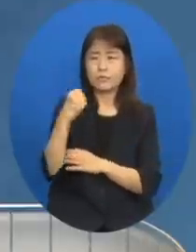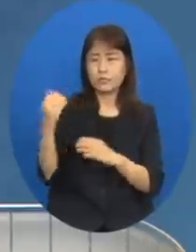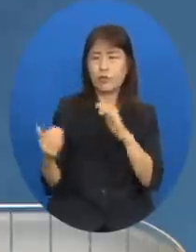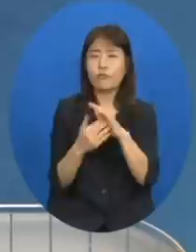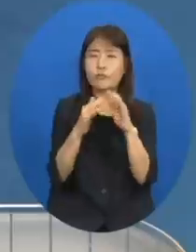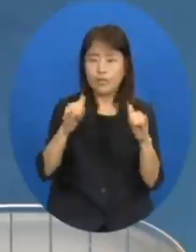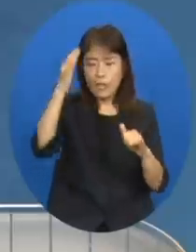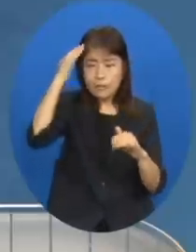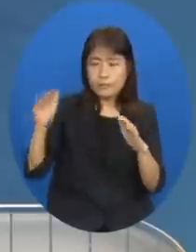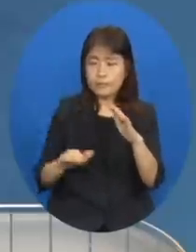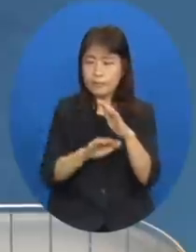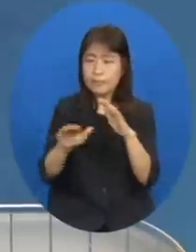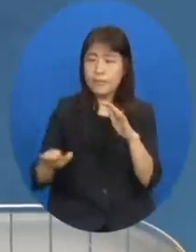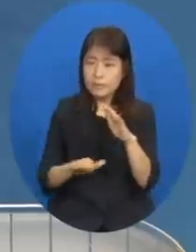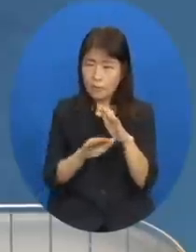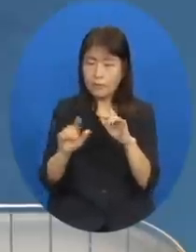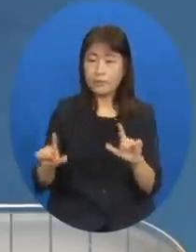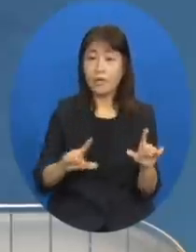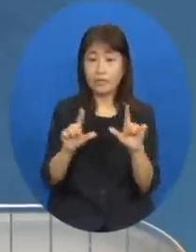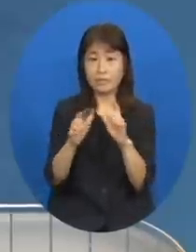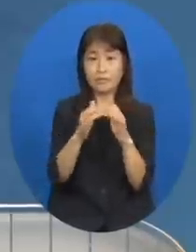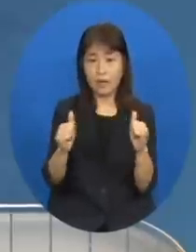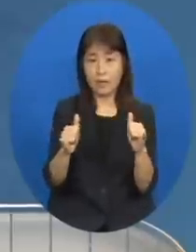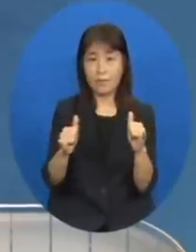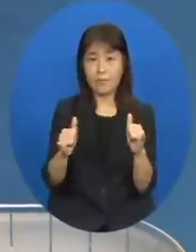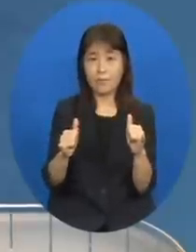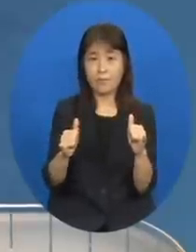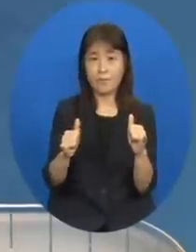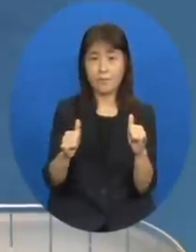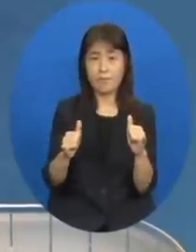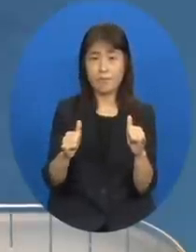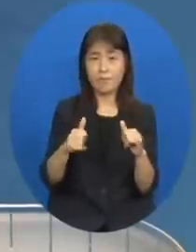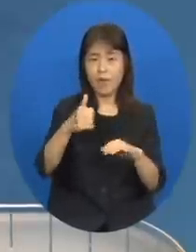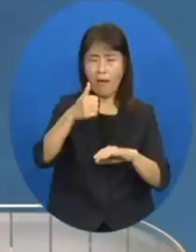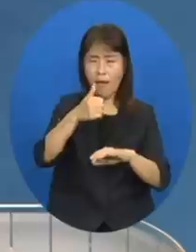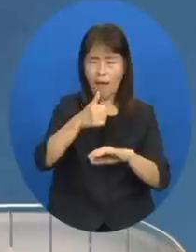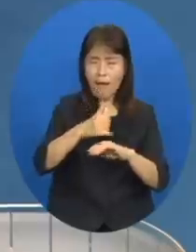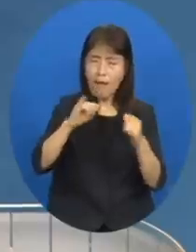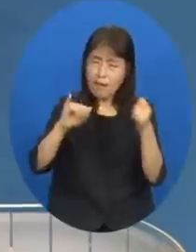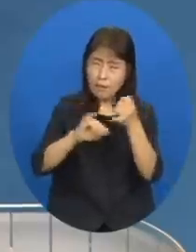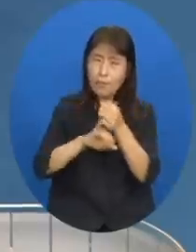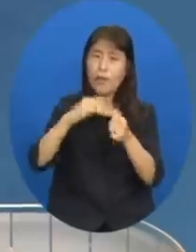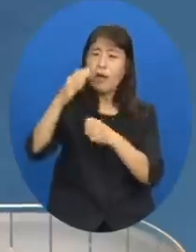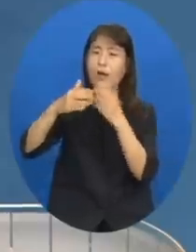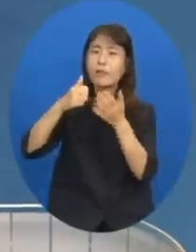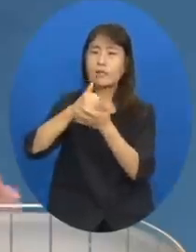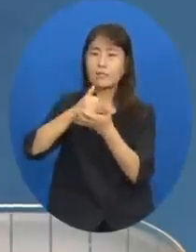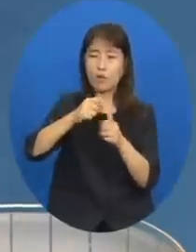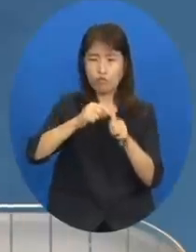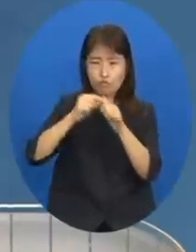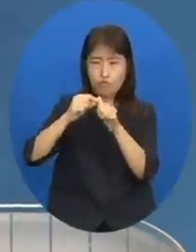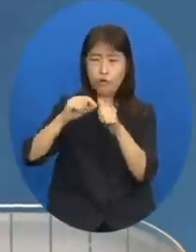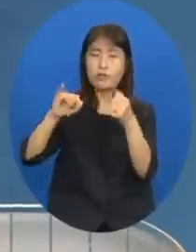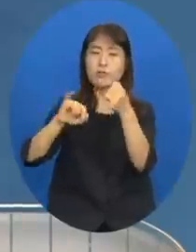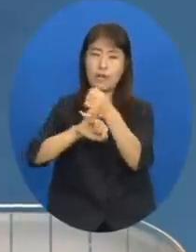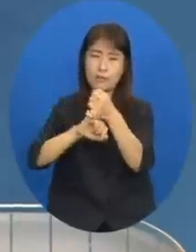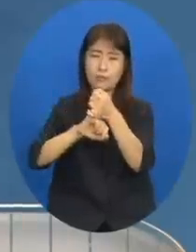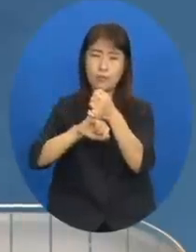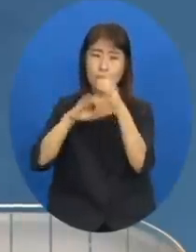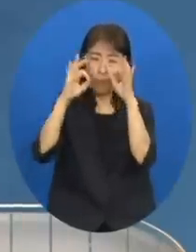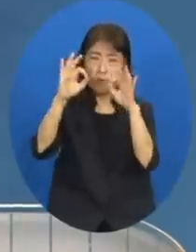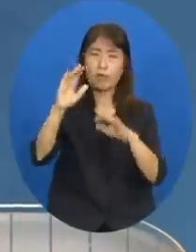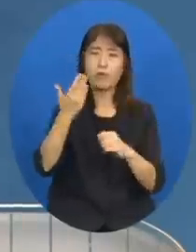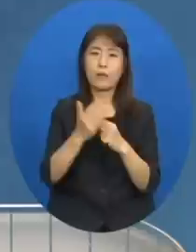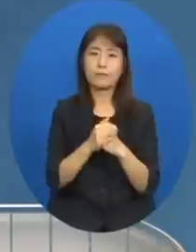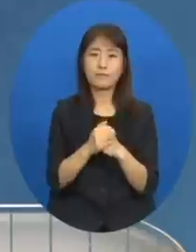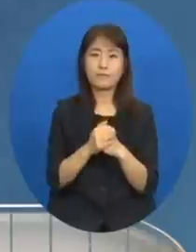그는 반드시 하나님의 보호와 구원하심을 경험하게 됩니다 한번은 금요 성령집회 때